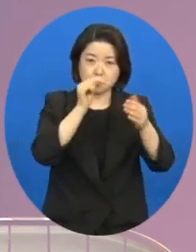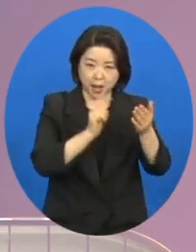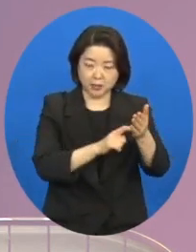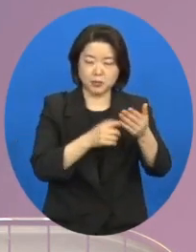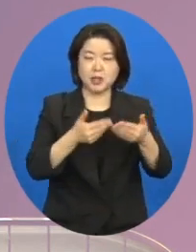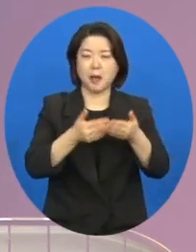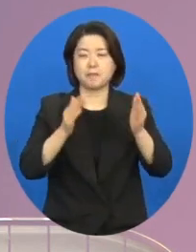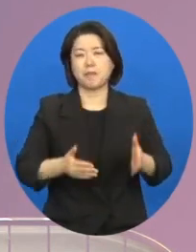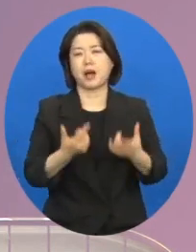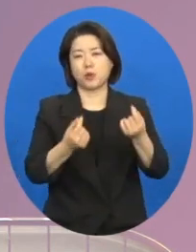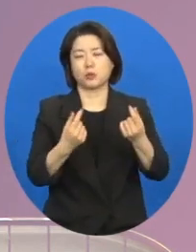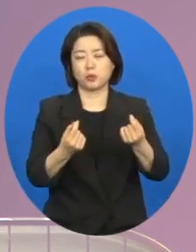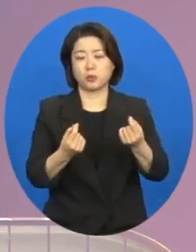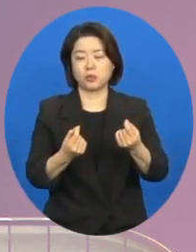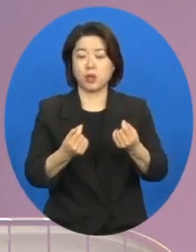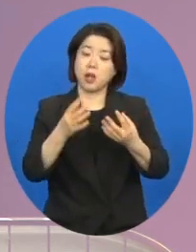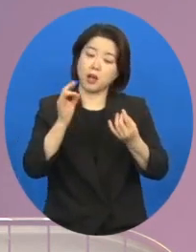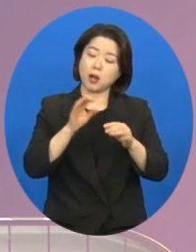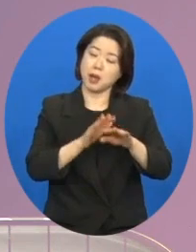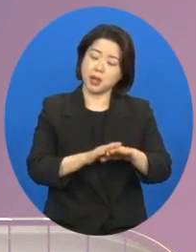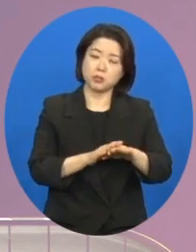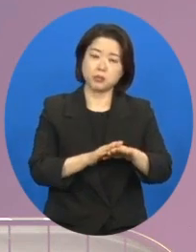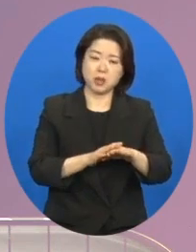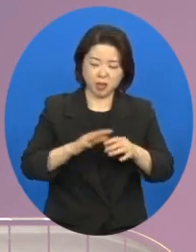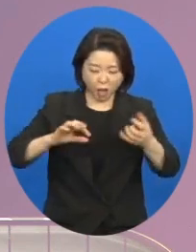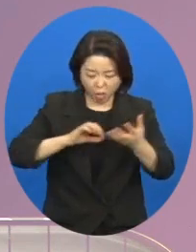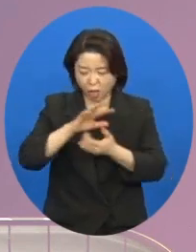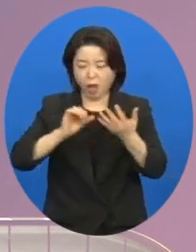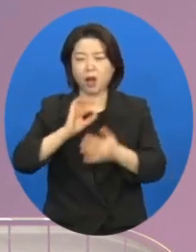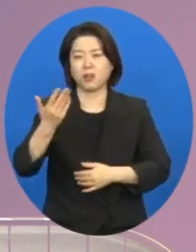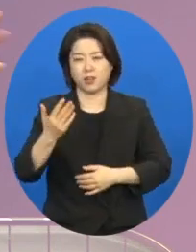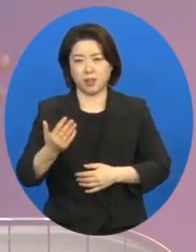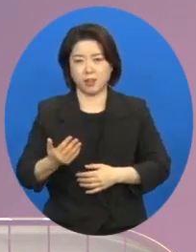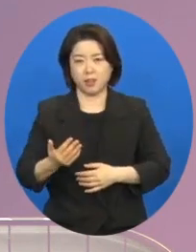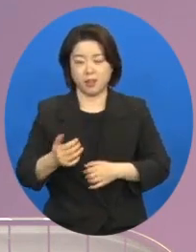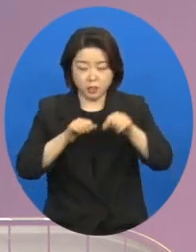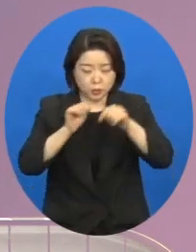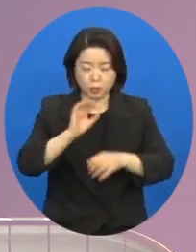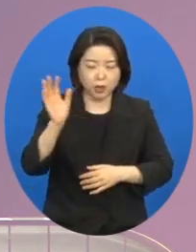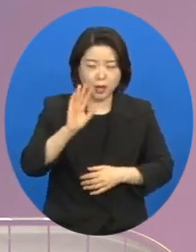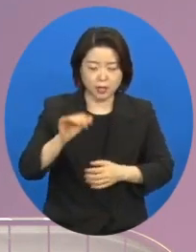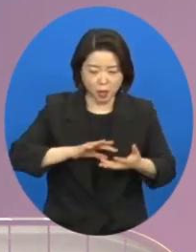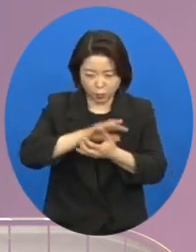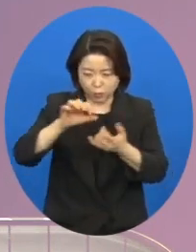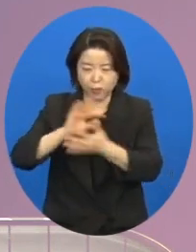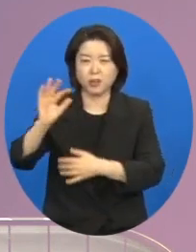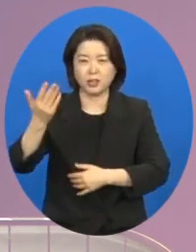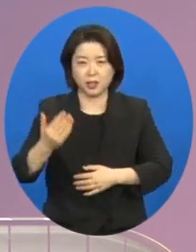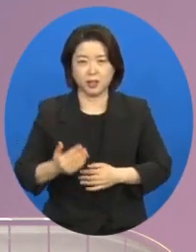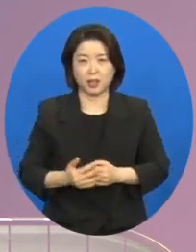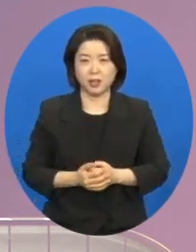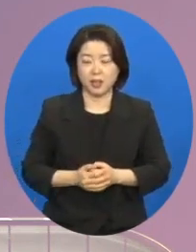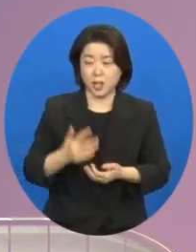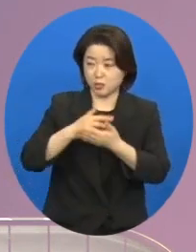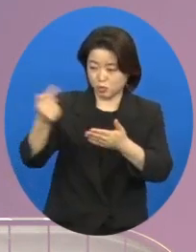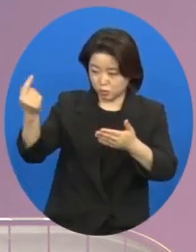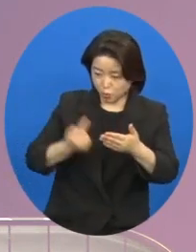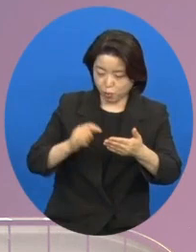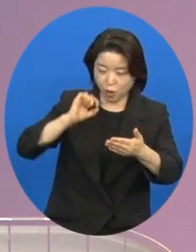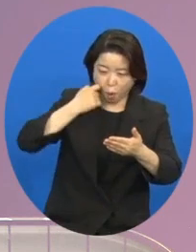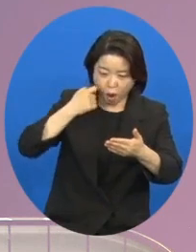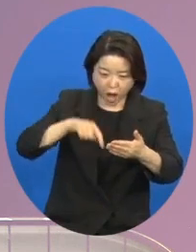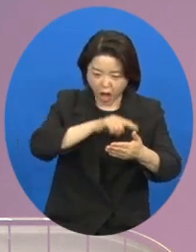아니라 어질러집니다. 흐트러집니다. 온갖 잡동사니가 굴러다니면서 주님이 오실 수 없는 그런